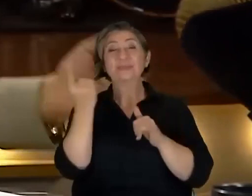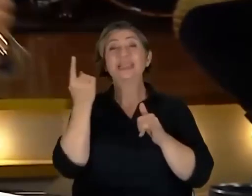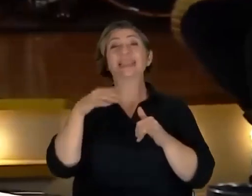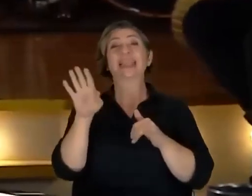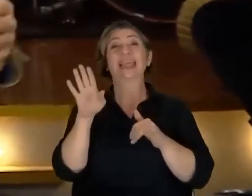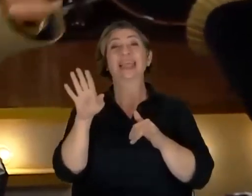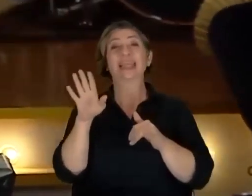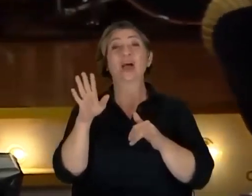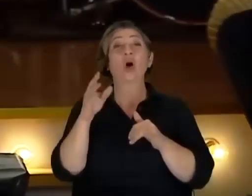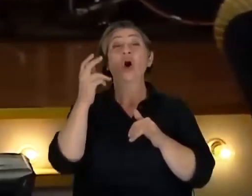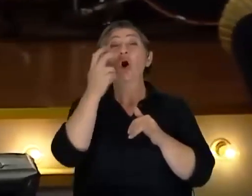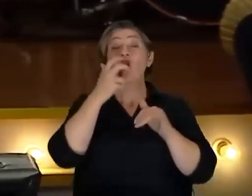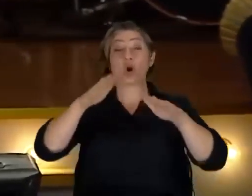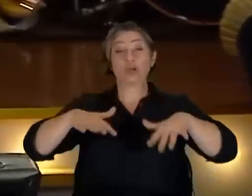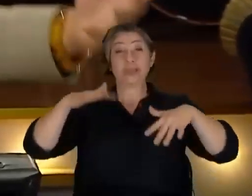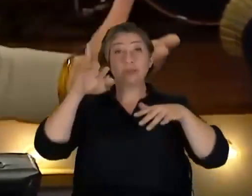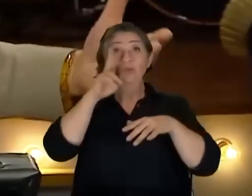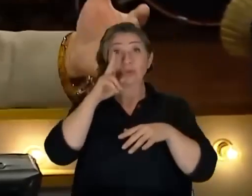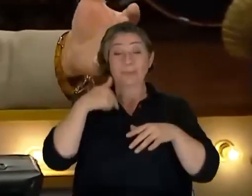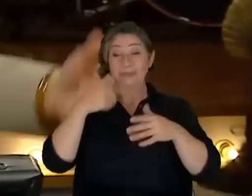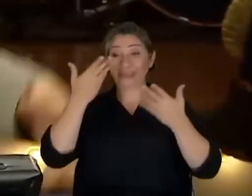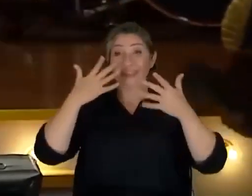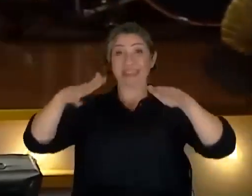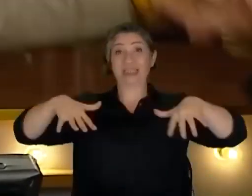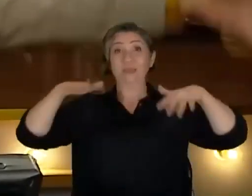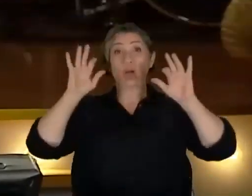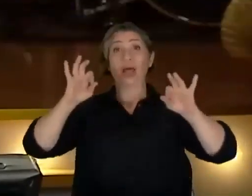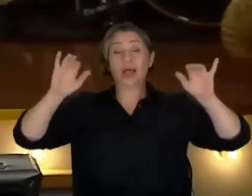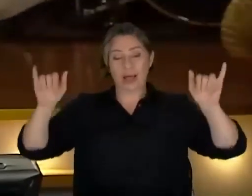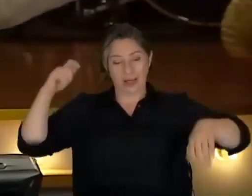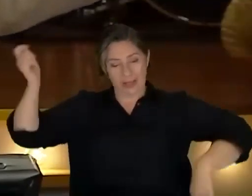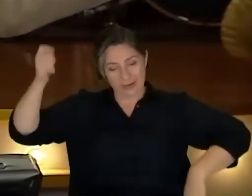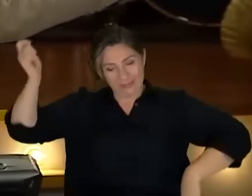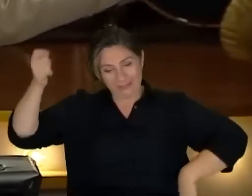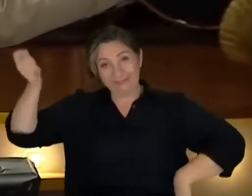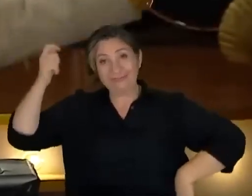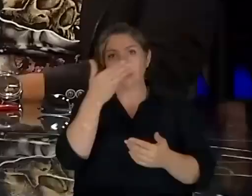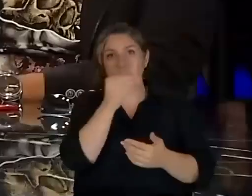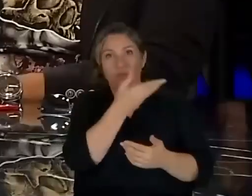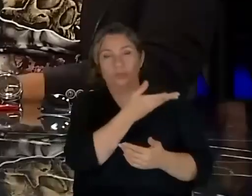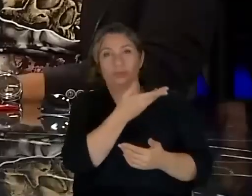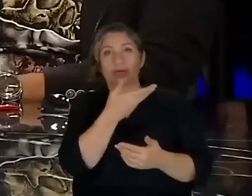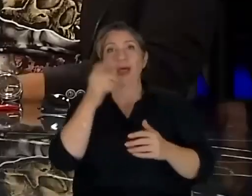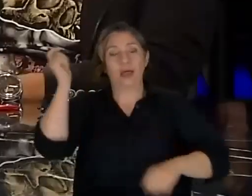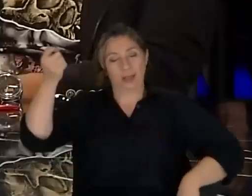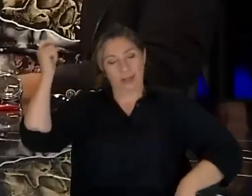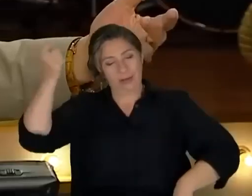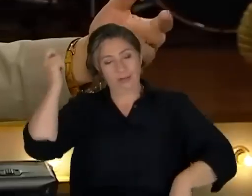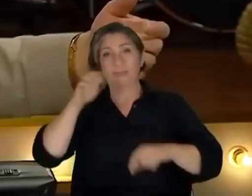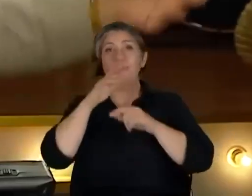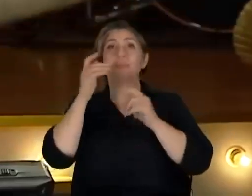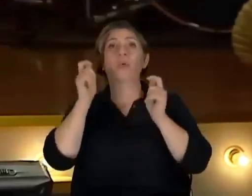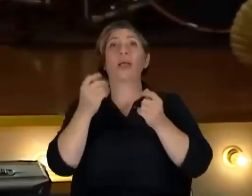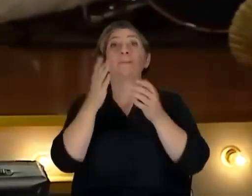şey değil. Çünkü bir mesela okulun konser konseri. Mesela sonlarında bizim seyircimiz öyle ya. Halay çekiyor filan konserde değil mi? Yani halay çekerek